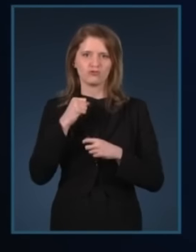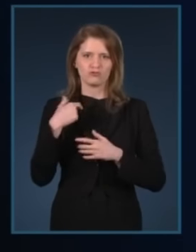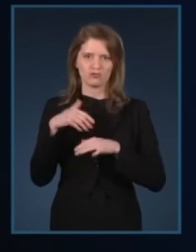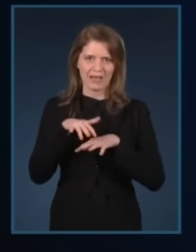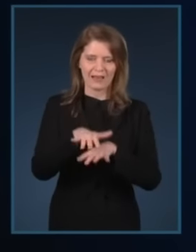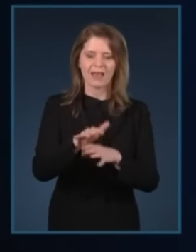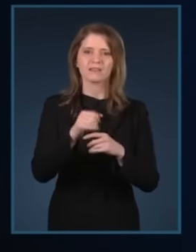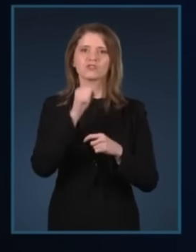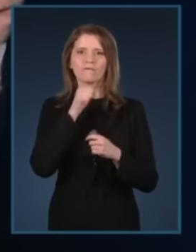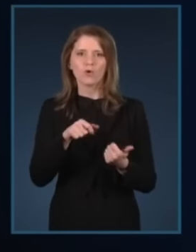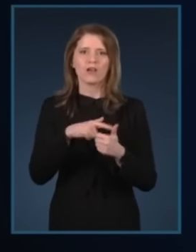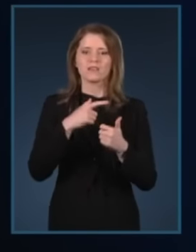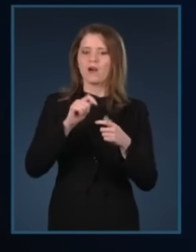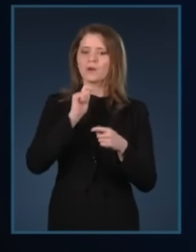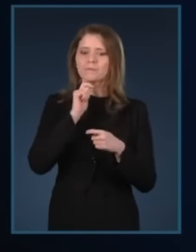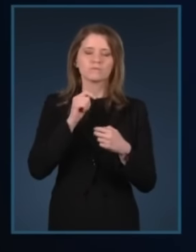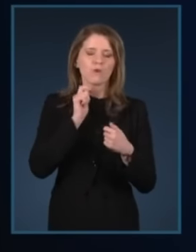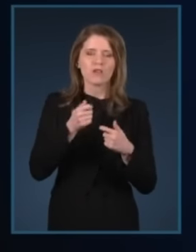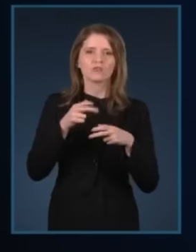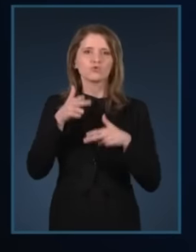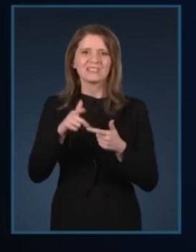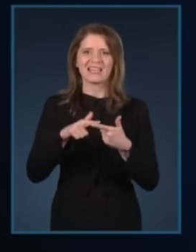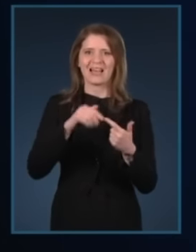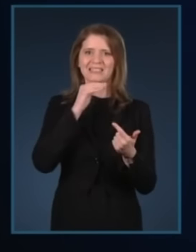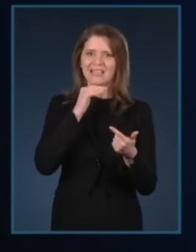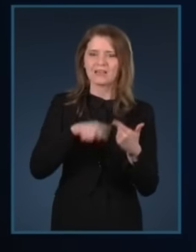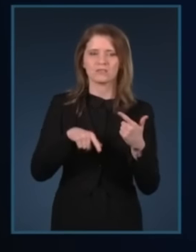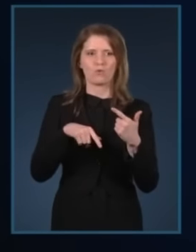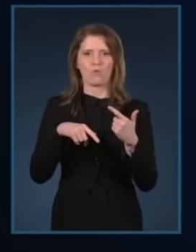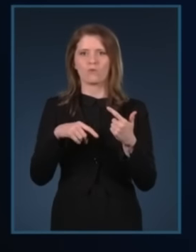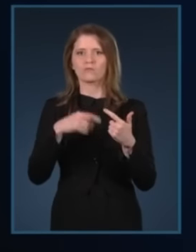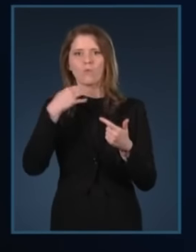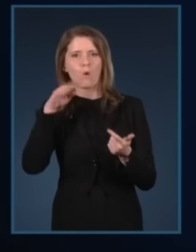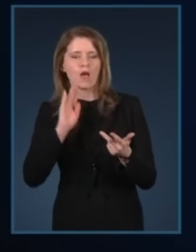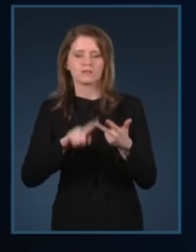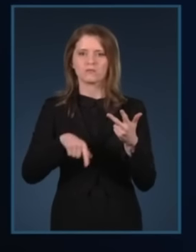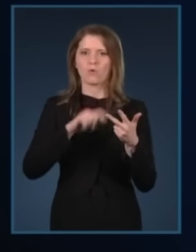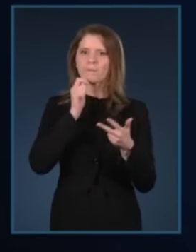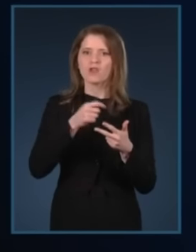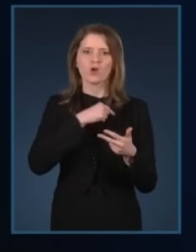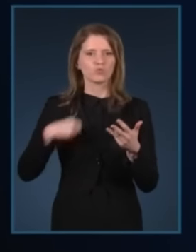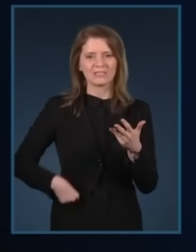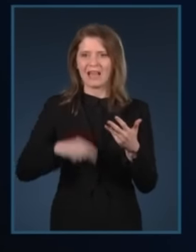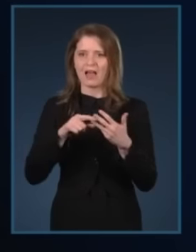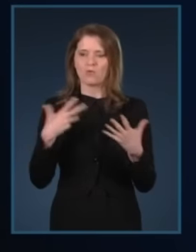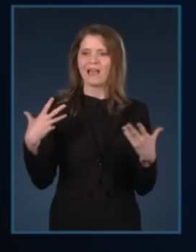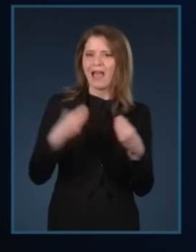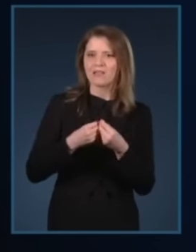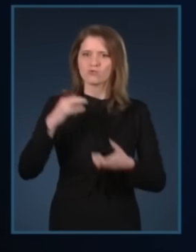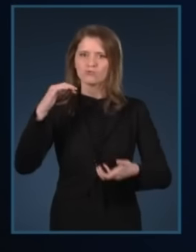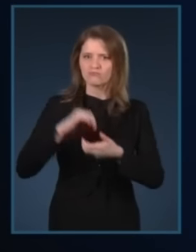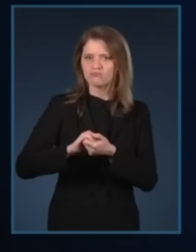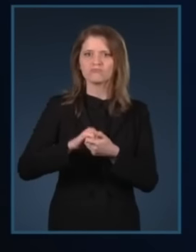tüzérek, szászok, németalföldi gyalogosok, olaszok, magyar huszárok együtt vették fel a harcot az